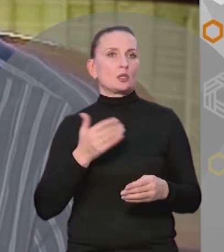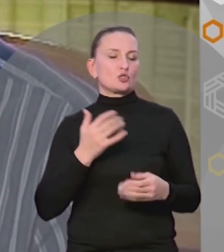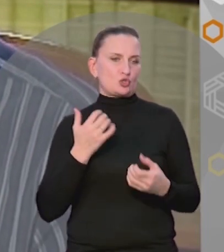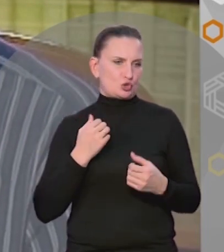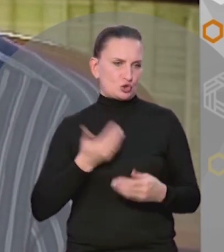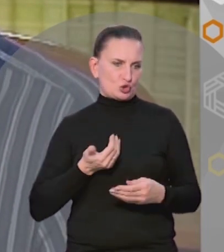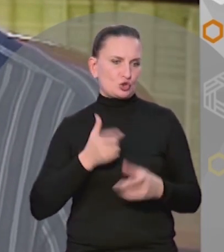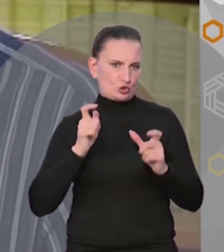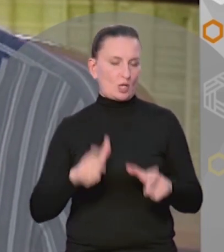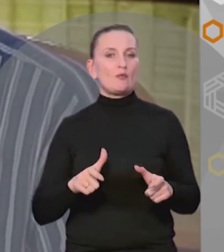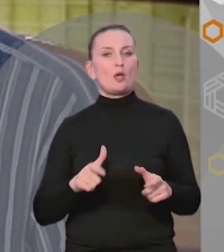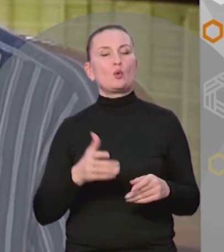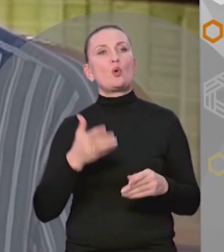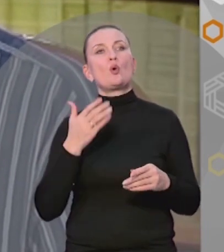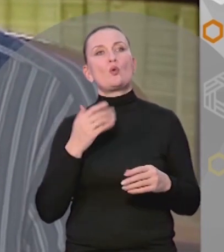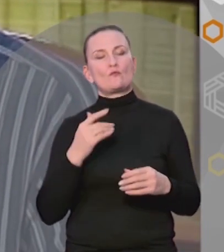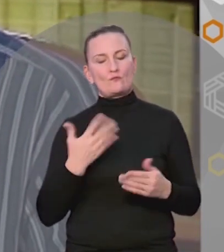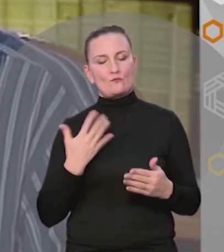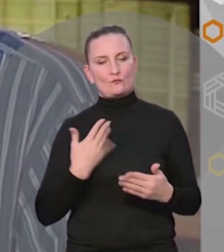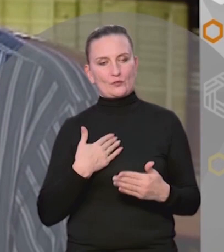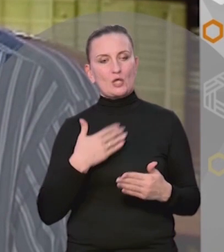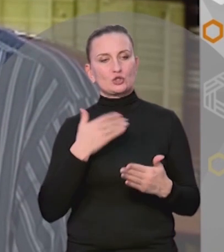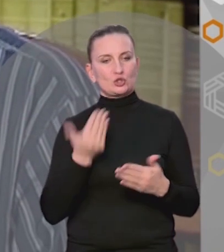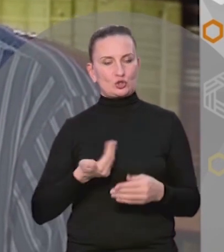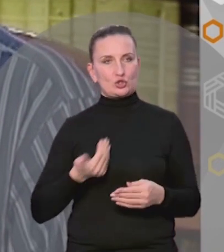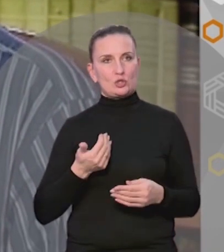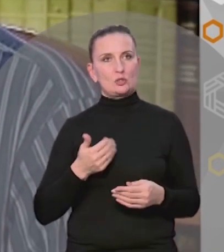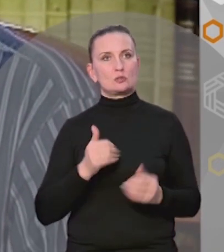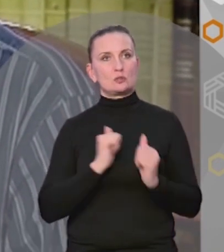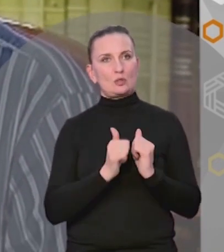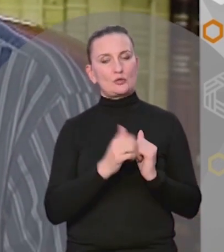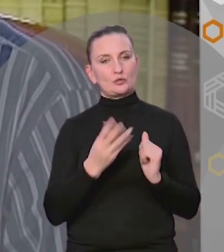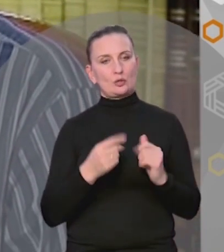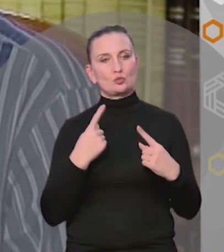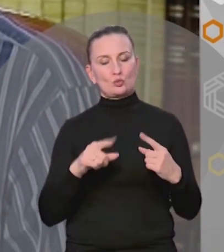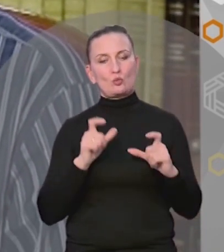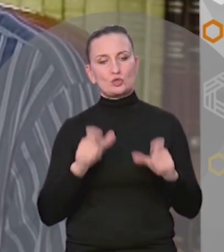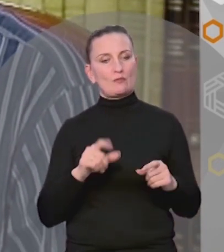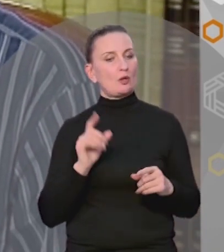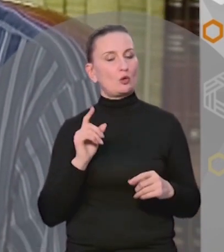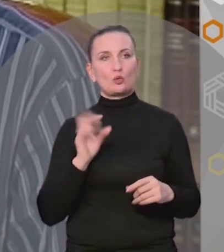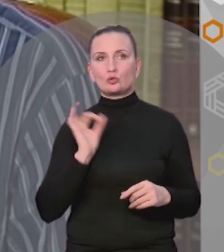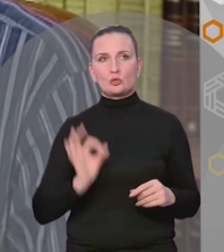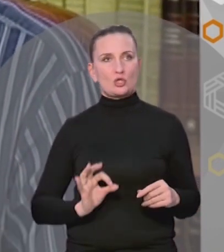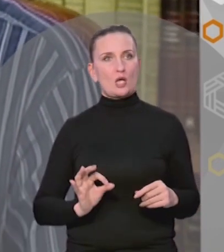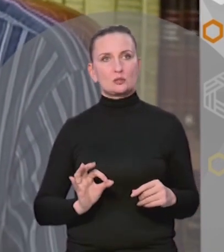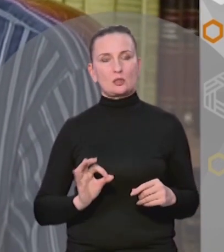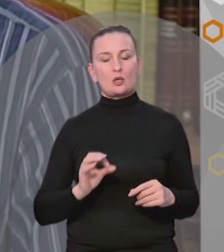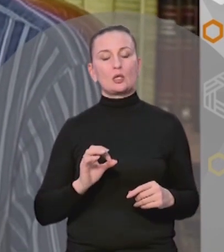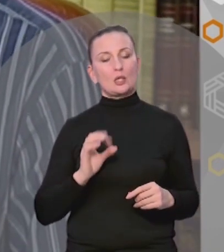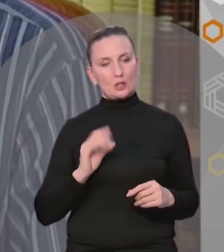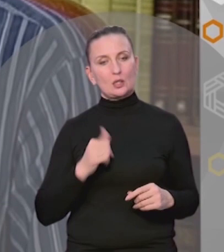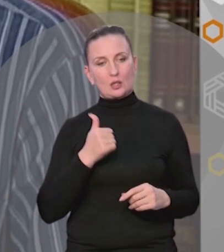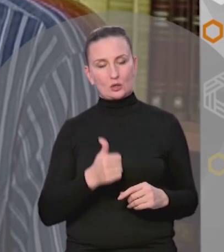человеку. Конечно, в нашей повседневной жизни спасать жизнь другому случается нечасто, и